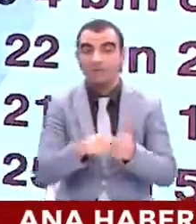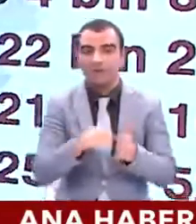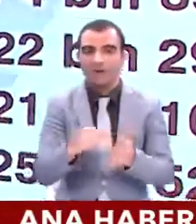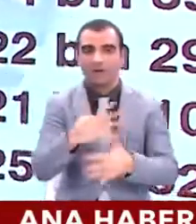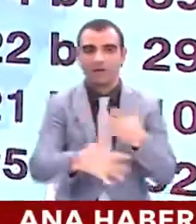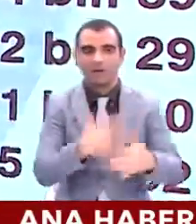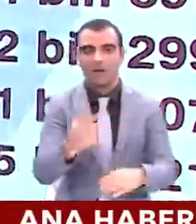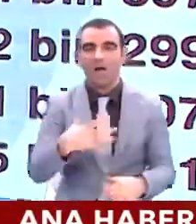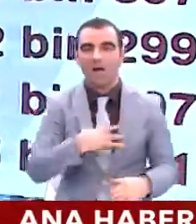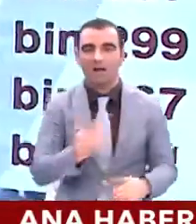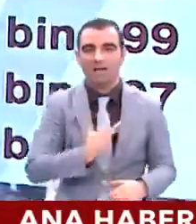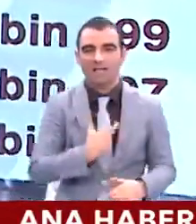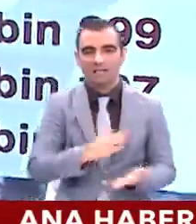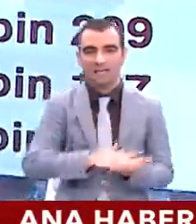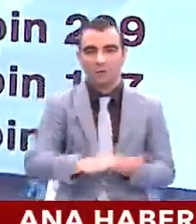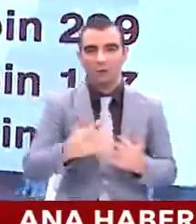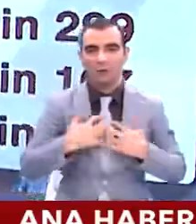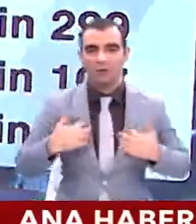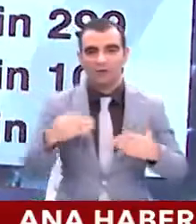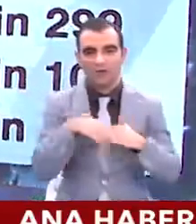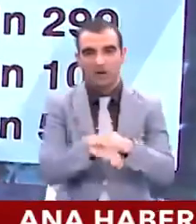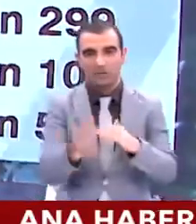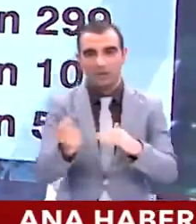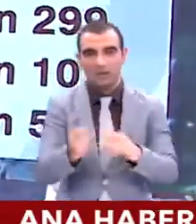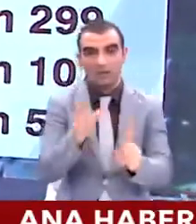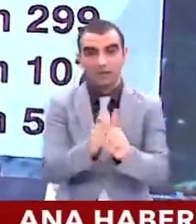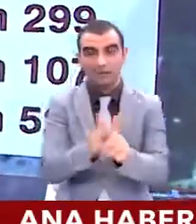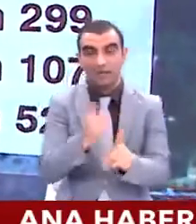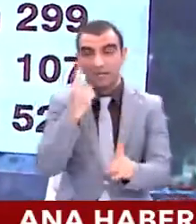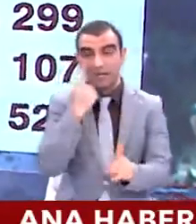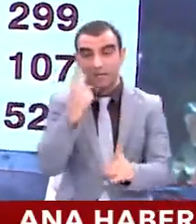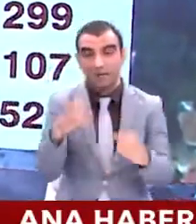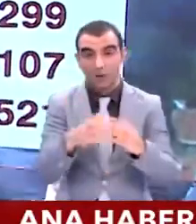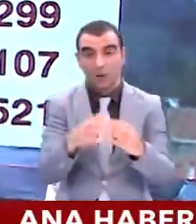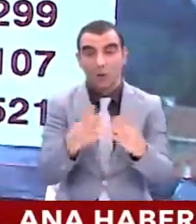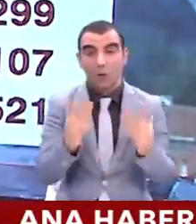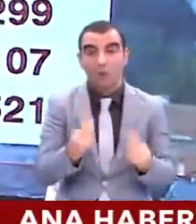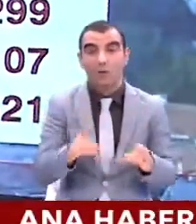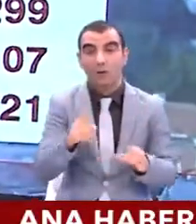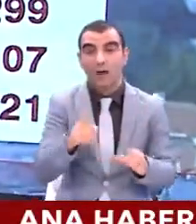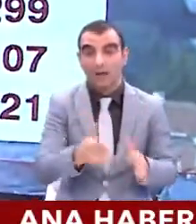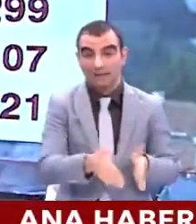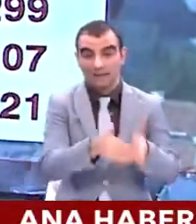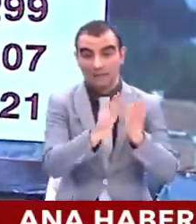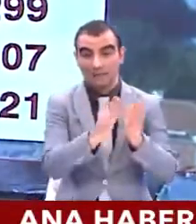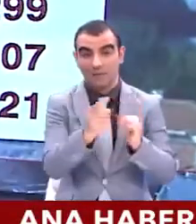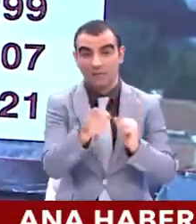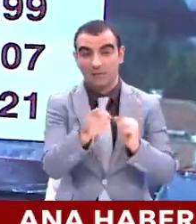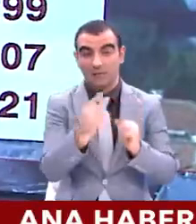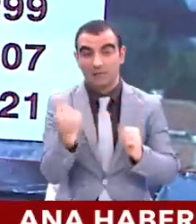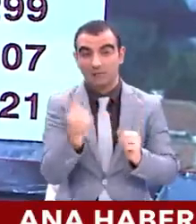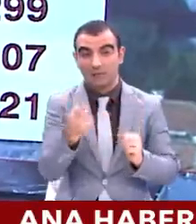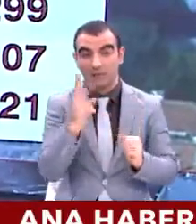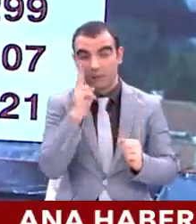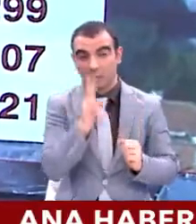anayasal zeminde de güvence altına alınacak tedbirlere devletin mevzuatlarına uymayan yapıların Ee bir şekilde